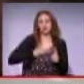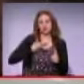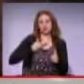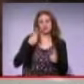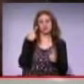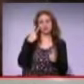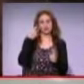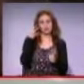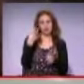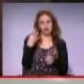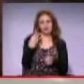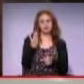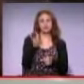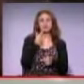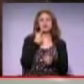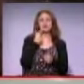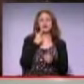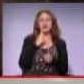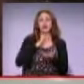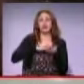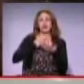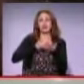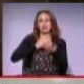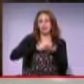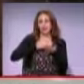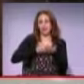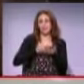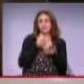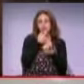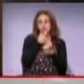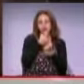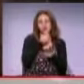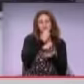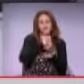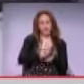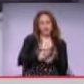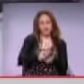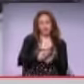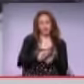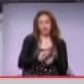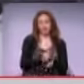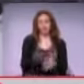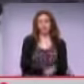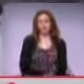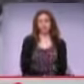وترجمة قسم اللغة الفرنسية وكان الأول على دفعته في الثانوية الأزهرية.